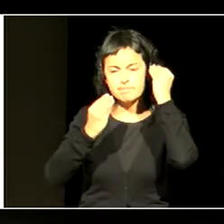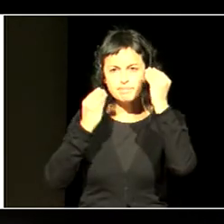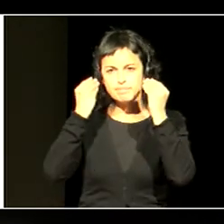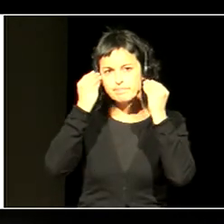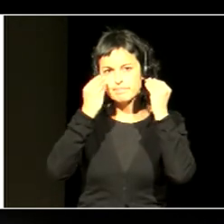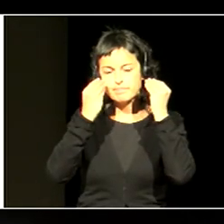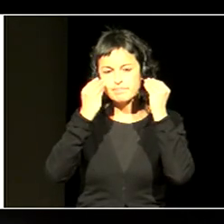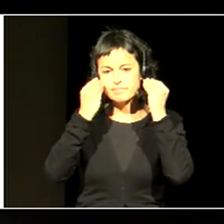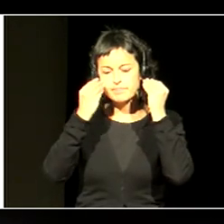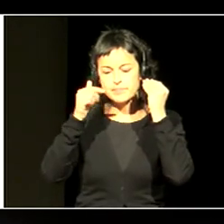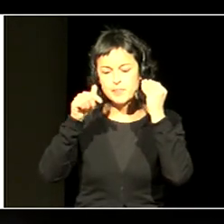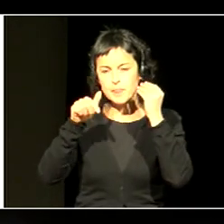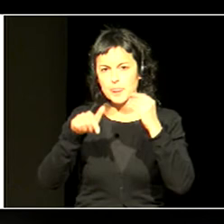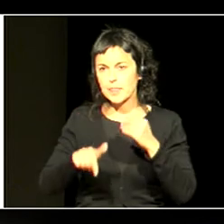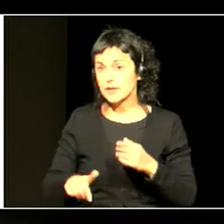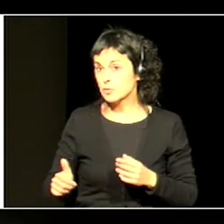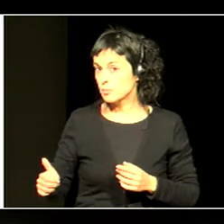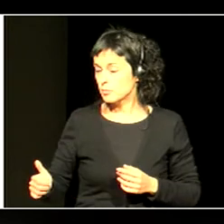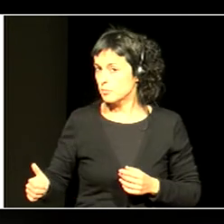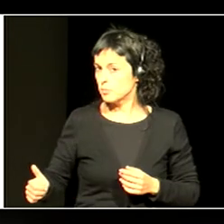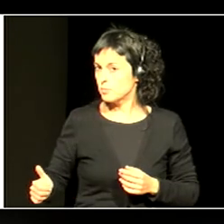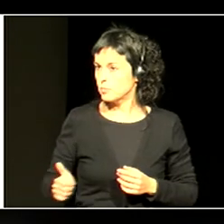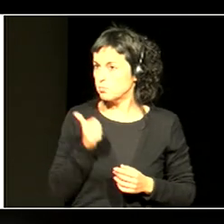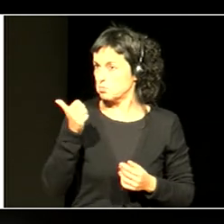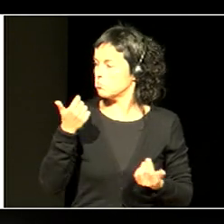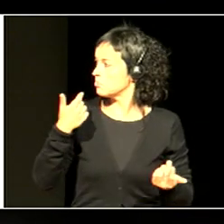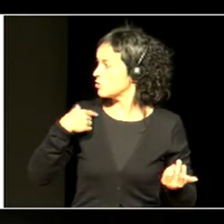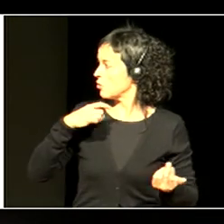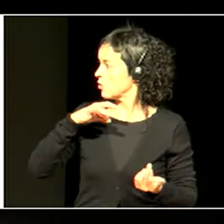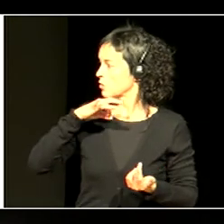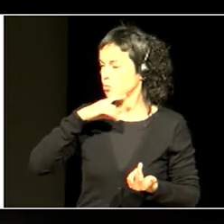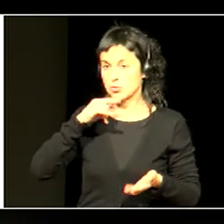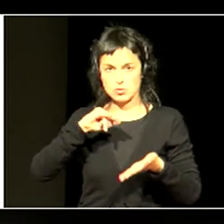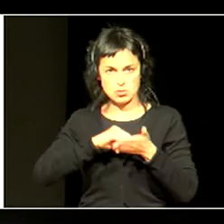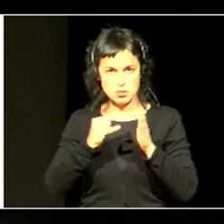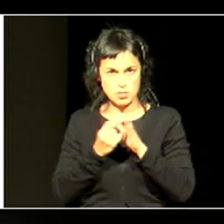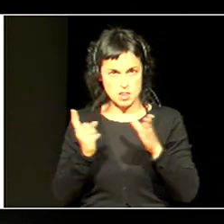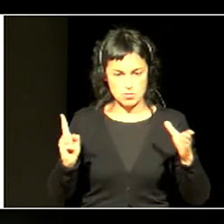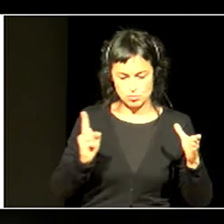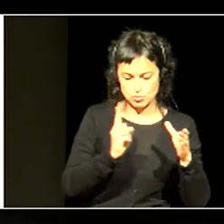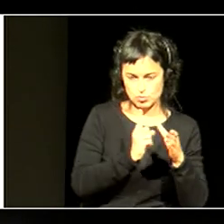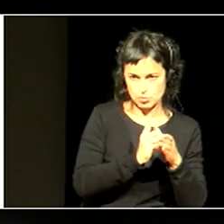hau dala aukera bat eta postu egin naiz bai inklusio plan eta bai